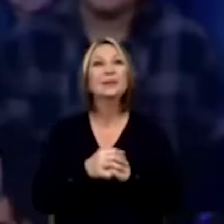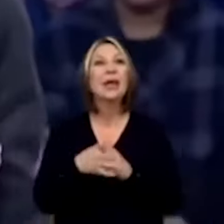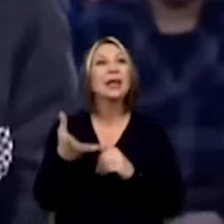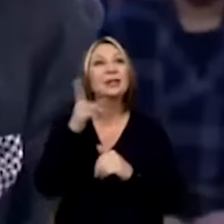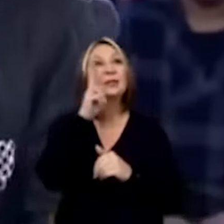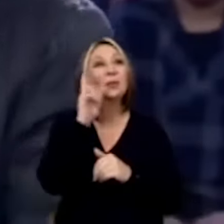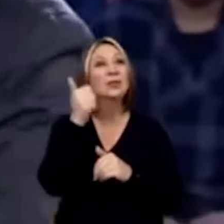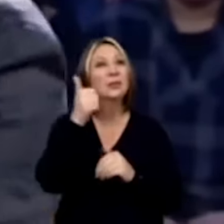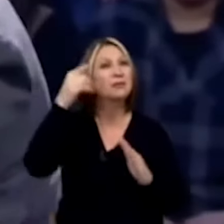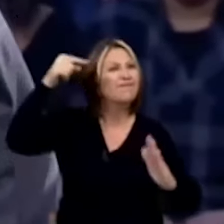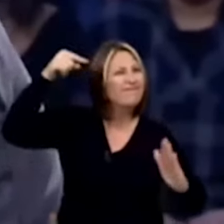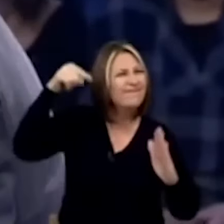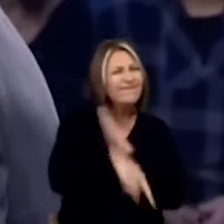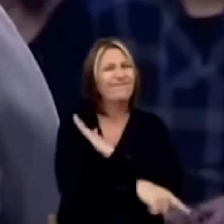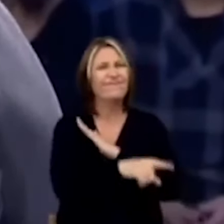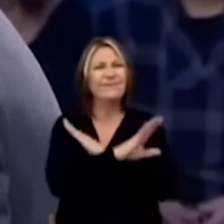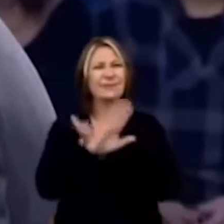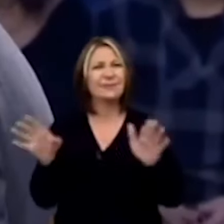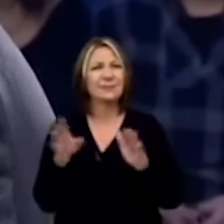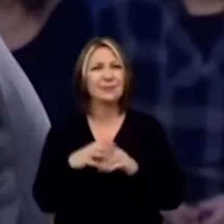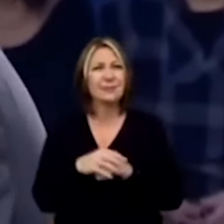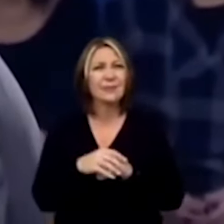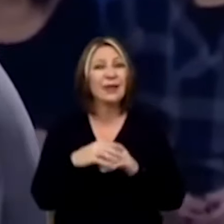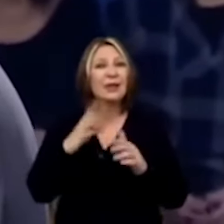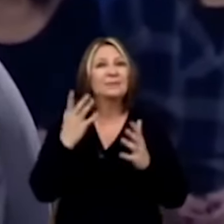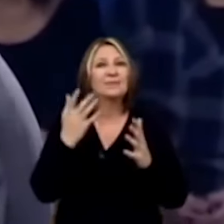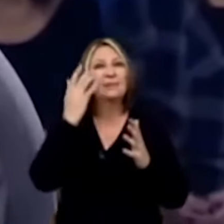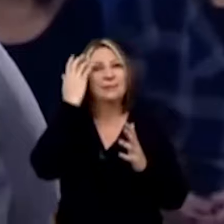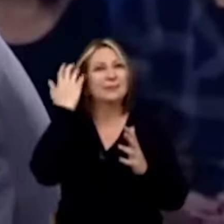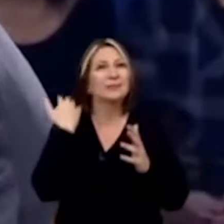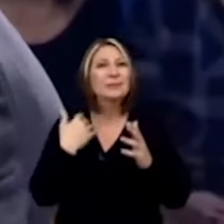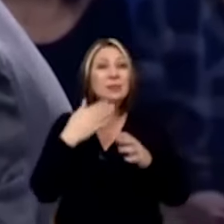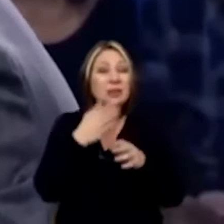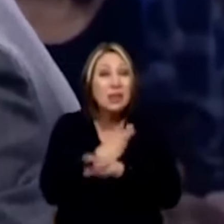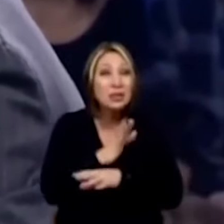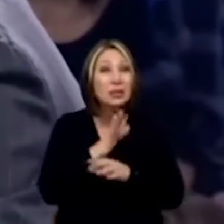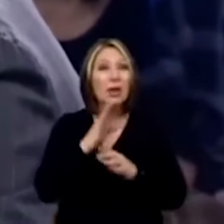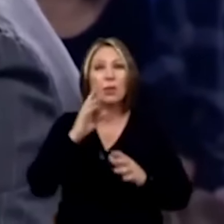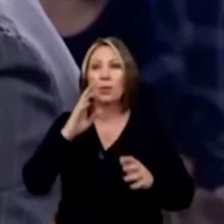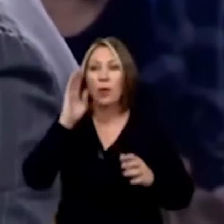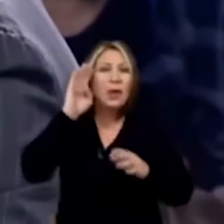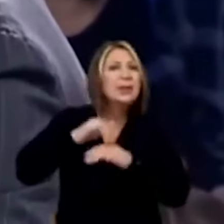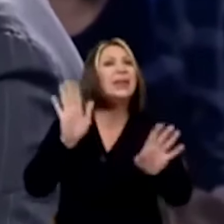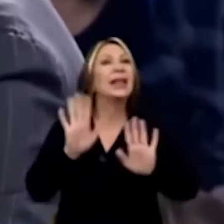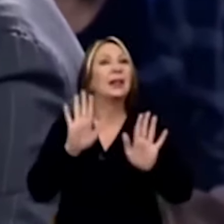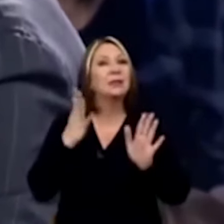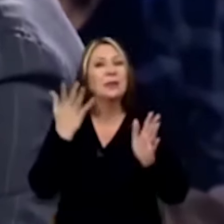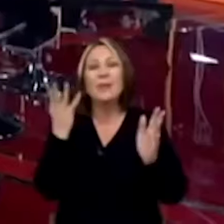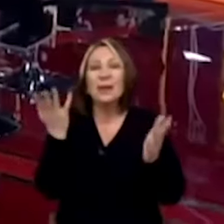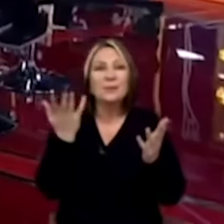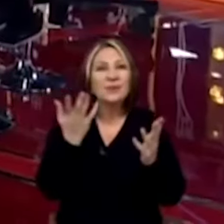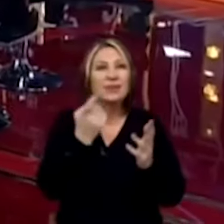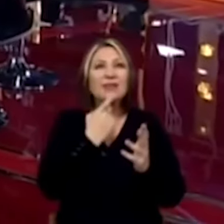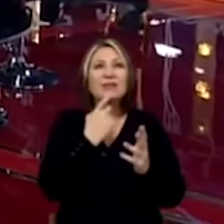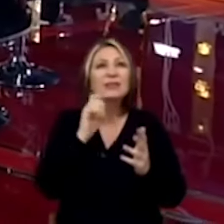En son ne zaman dibe vurdunuz Kubse? Dibe vurdum. Ya dibe vurduğunuzu hissettiniz. Gerçekten dibe vurmuş olmanız gerekmiyor ama yani